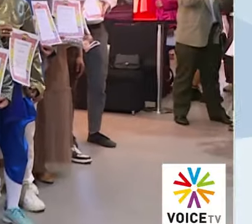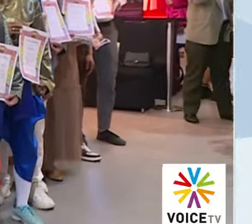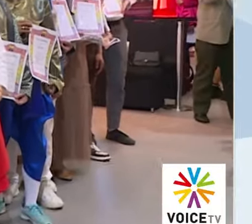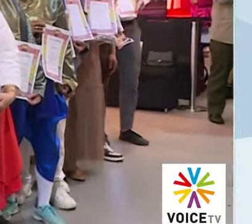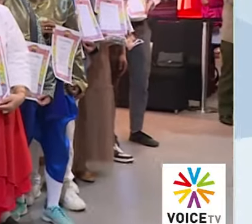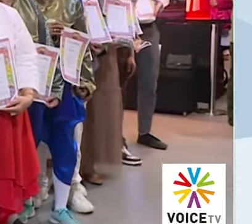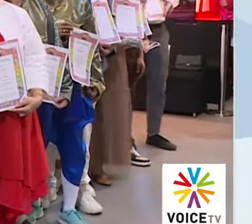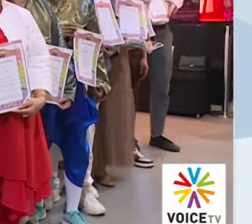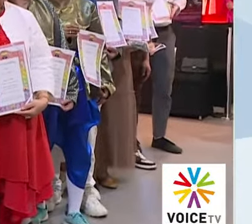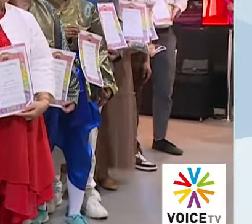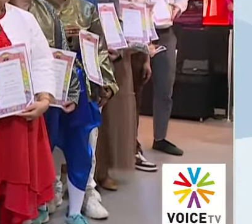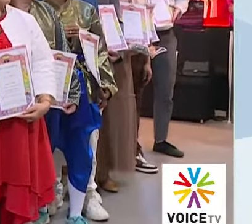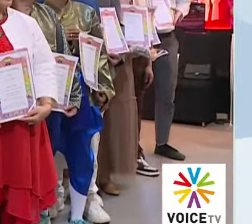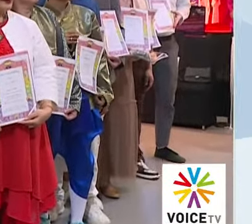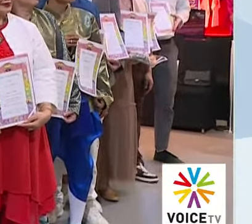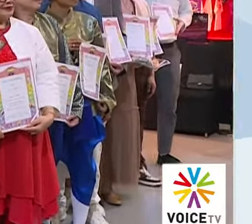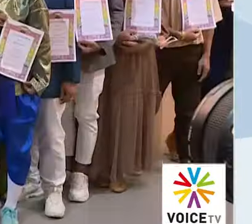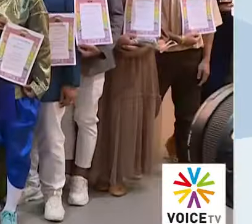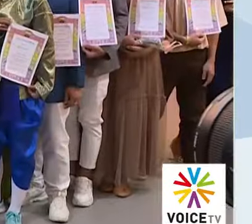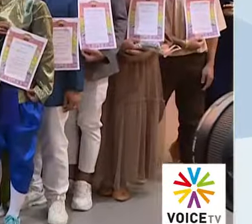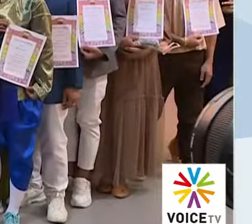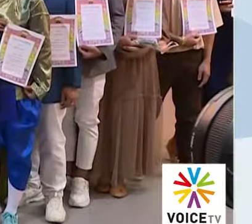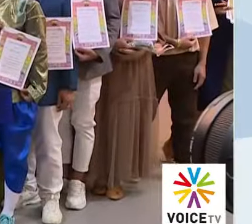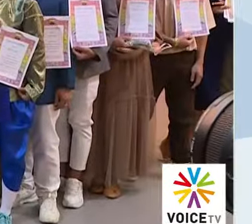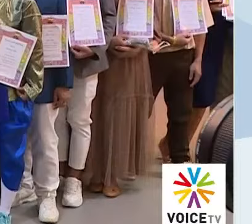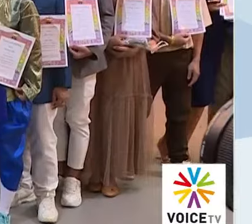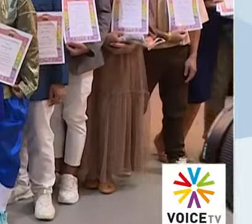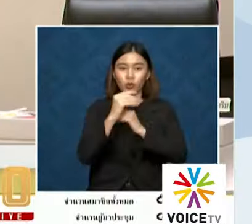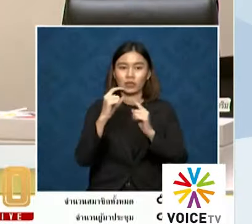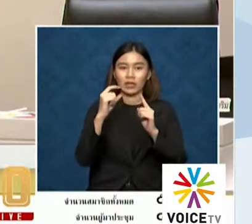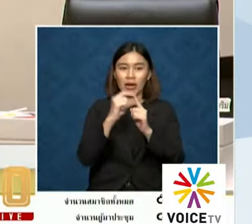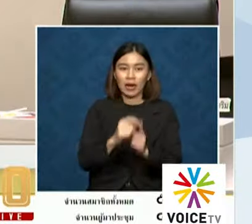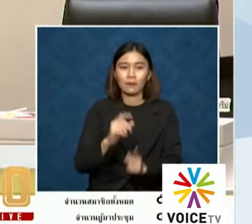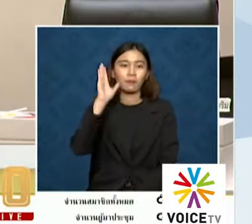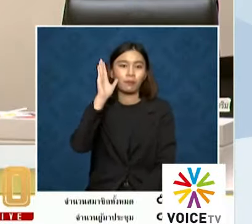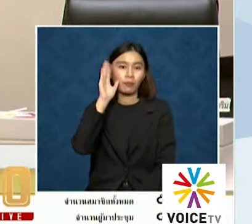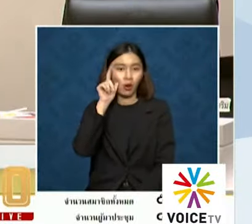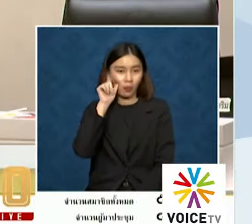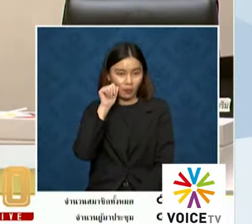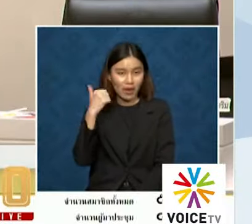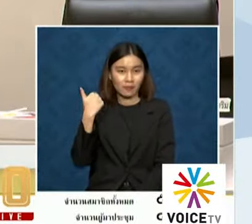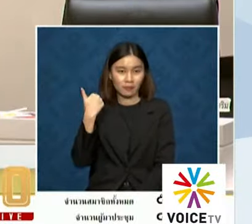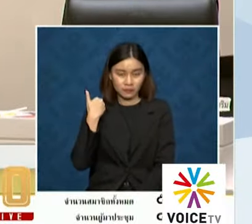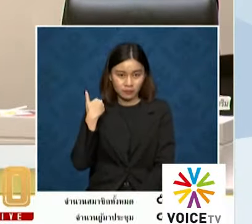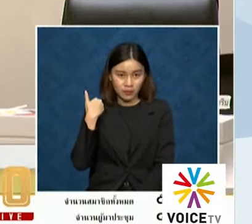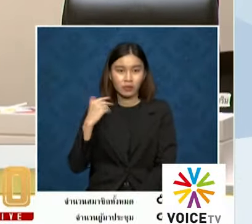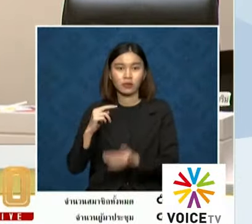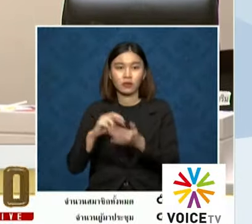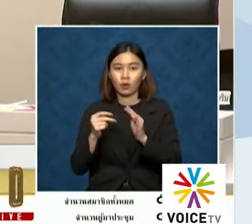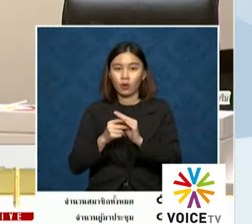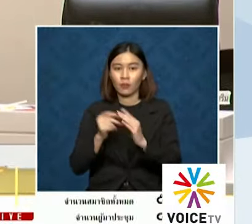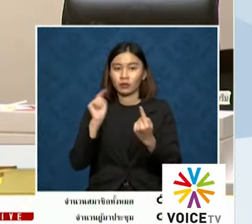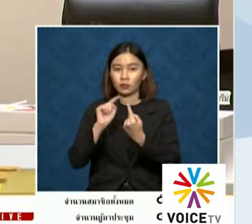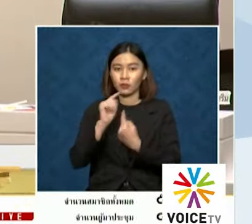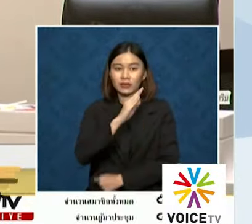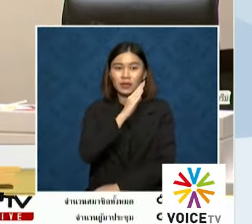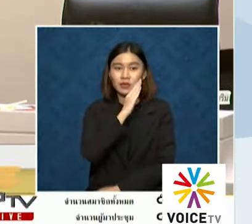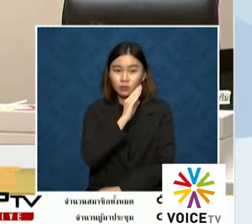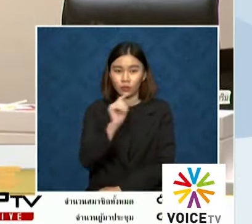บับที่เราไม่เคยได้แก้ไขมาเลยอะครับได้เอาลุกขึ้นเอามันขึ้นมาแก้ไข